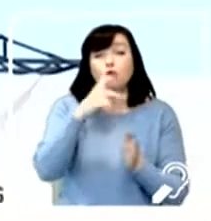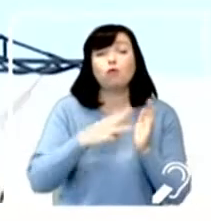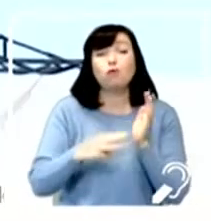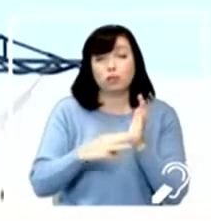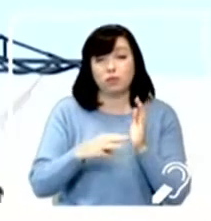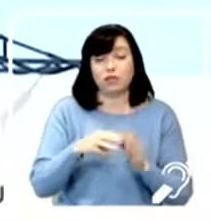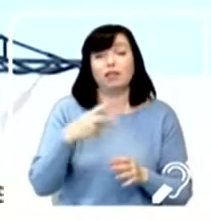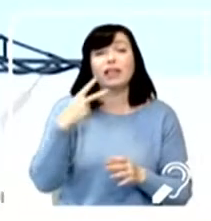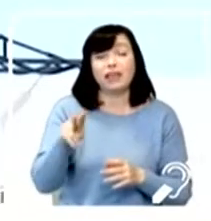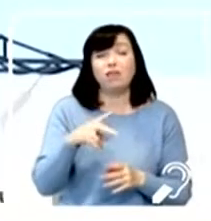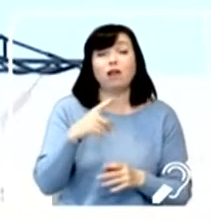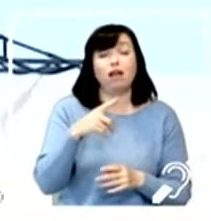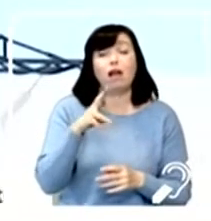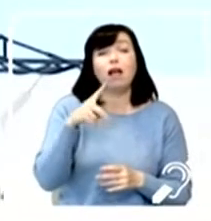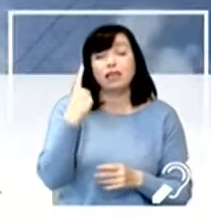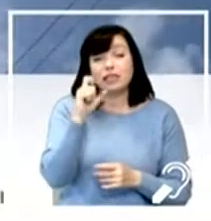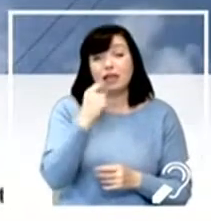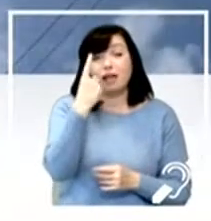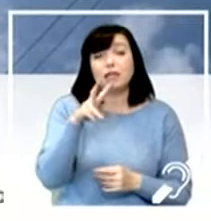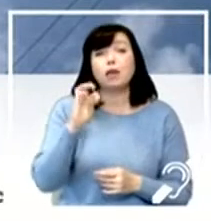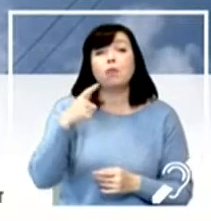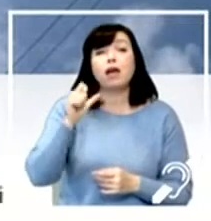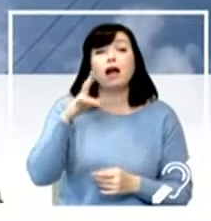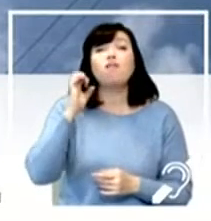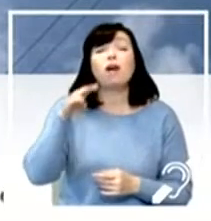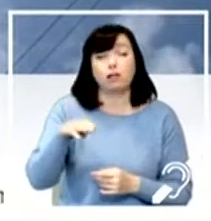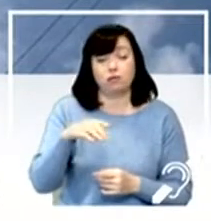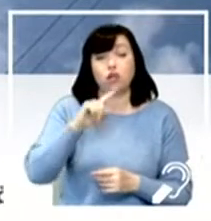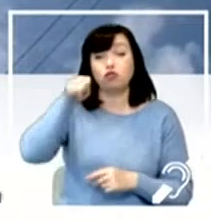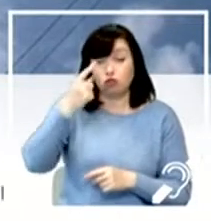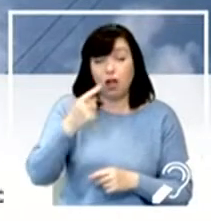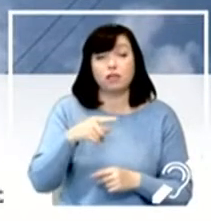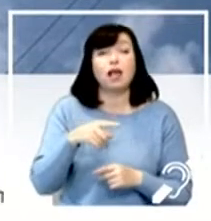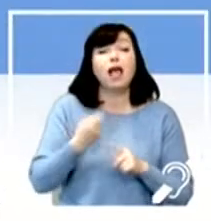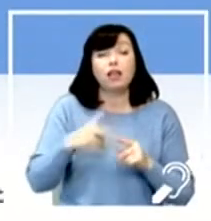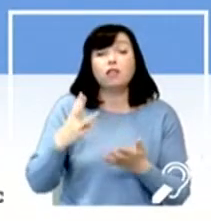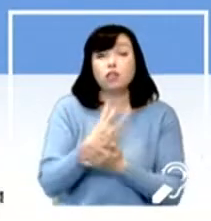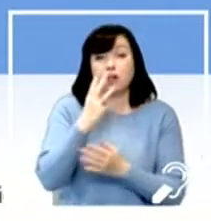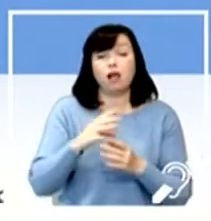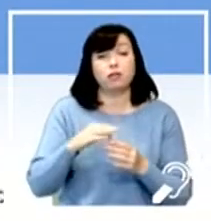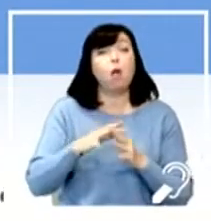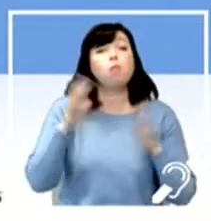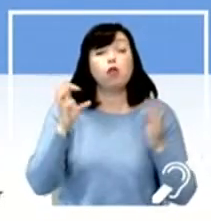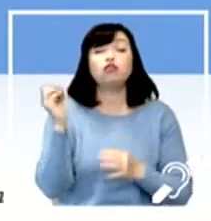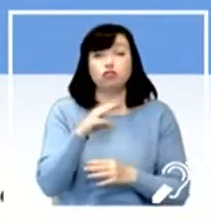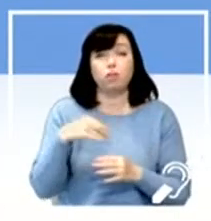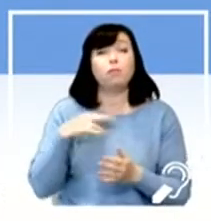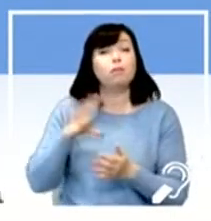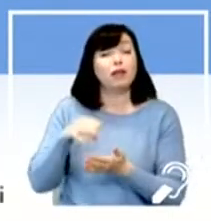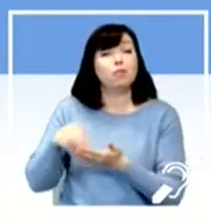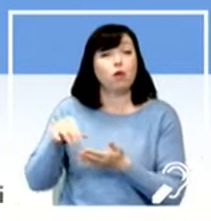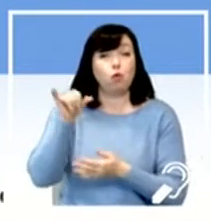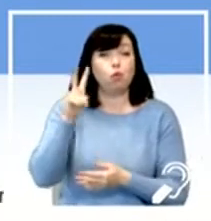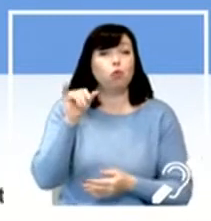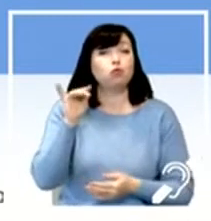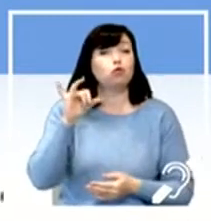un megawatt oră, de 3 ori mai mare față de cel achitat până acum, centralei de la Cuciurgan. Deficitul de curent pentru astăzi